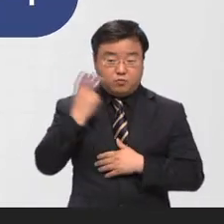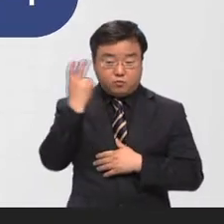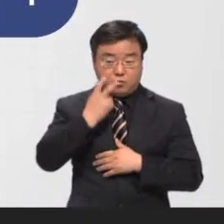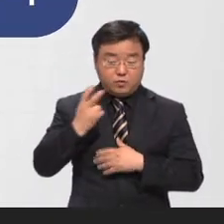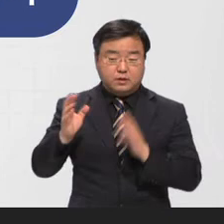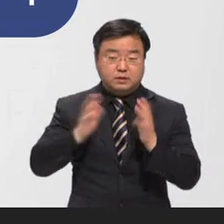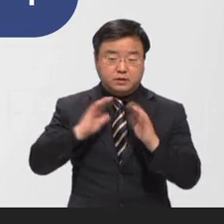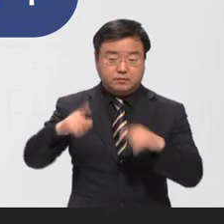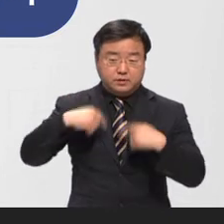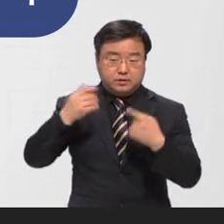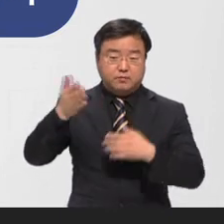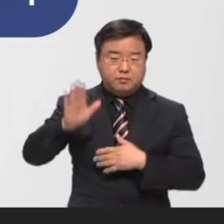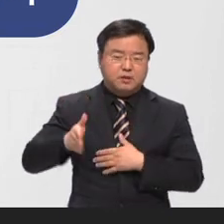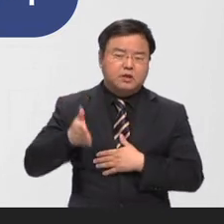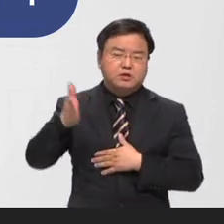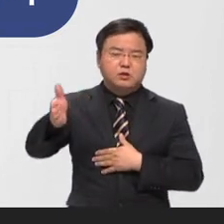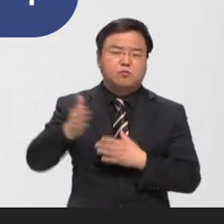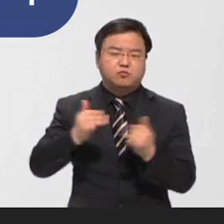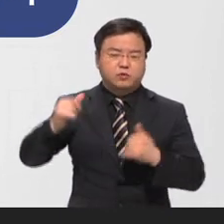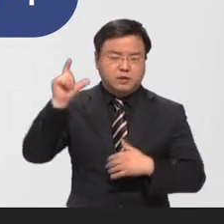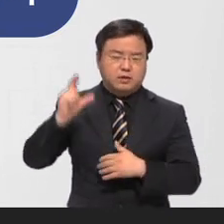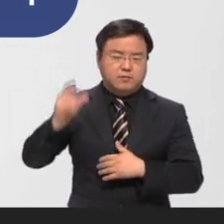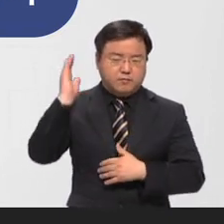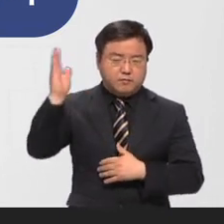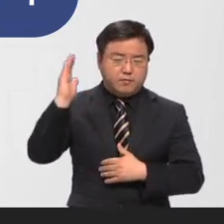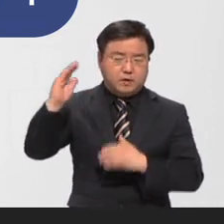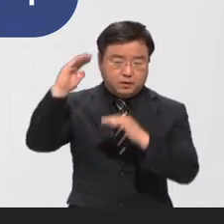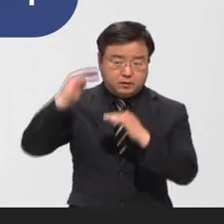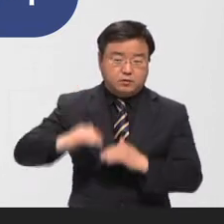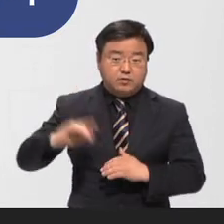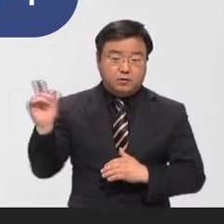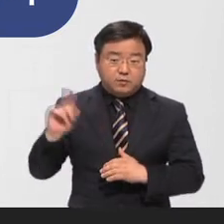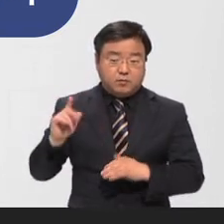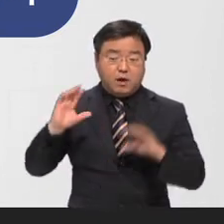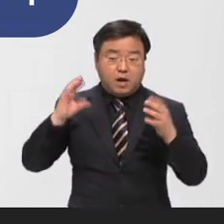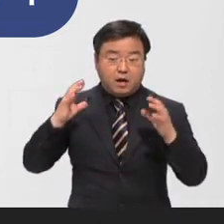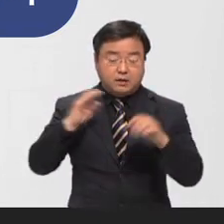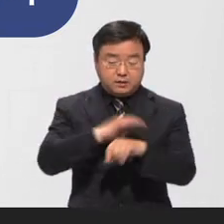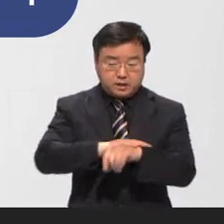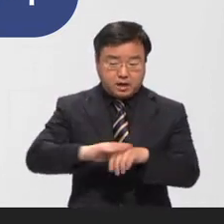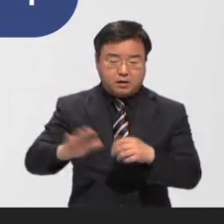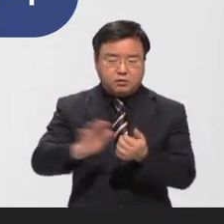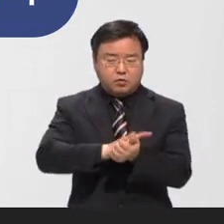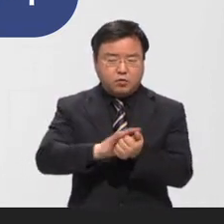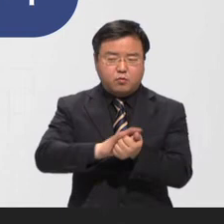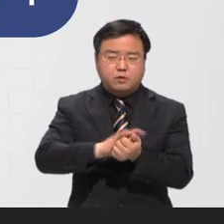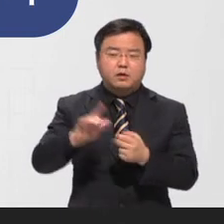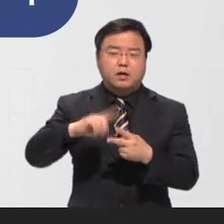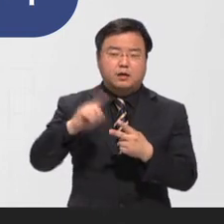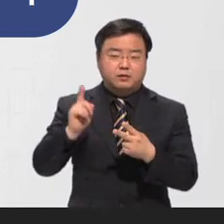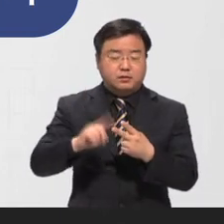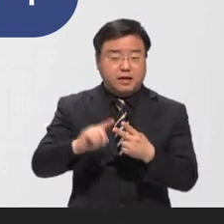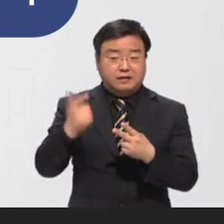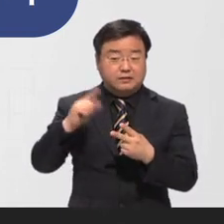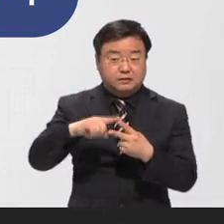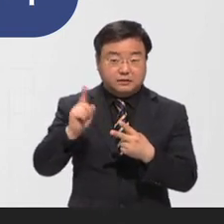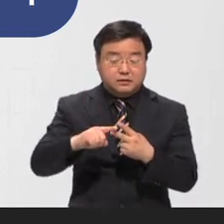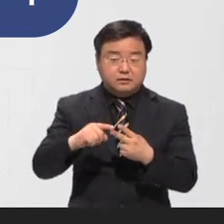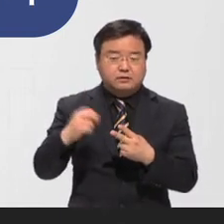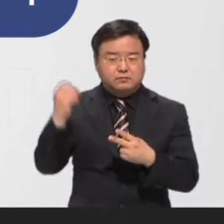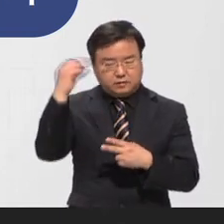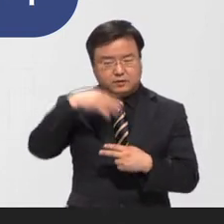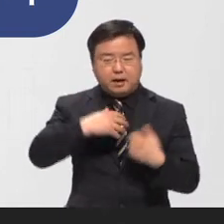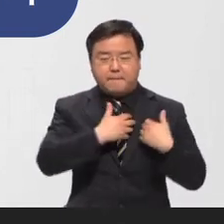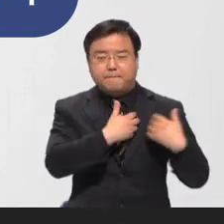그 자리에서 전문가들이 강조한 것 중에 하나가 이 아이를 제대로 돌보지 않거나 그냥 내버려두고 방치하는